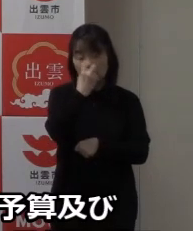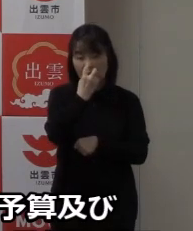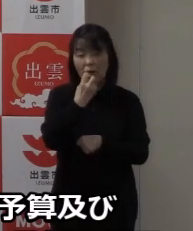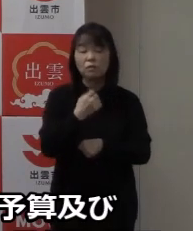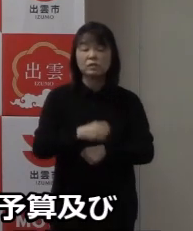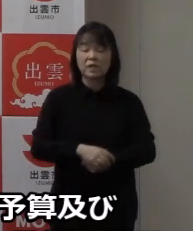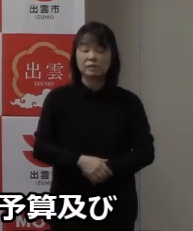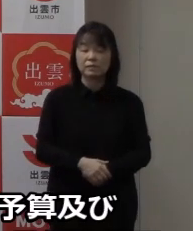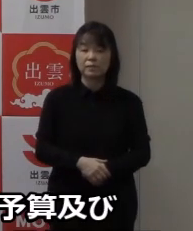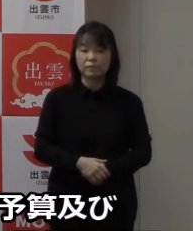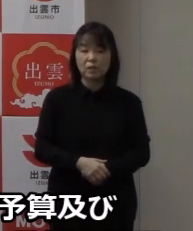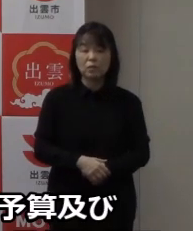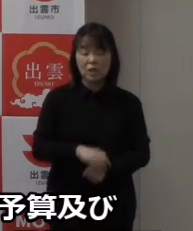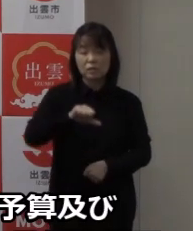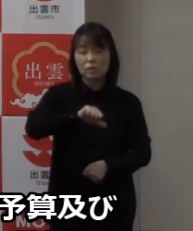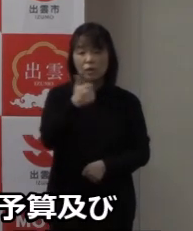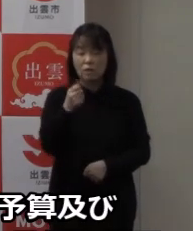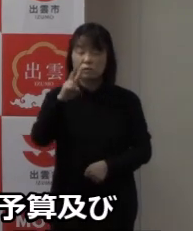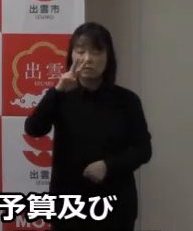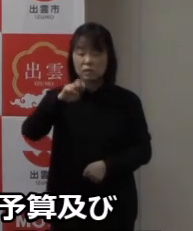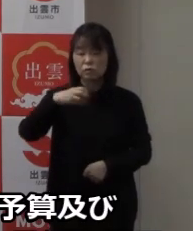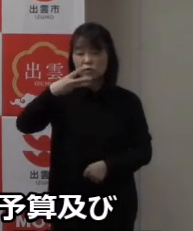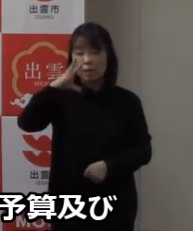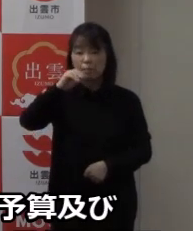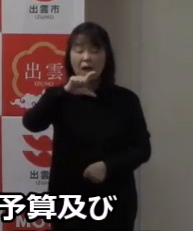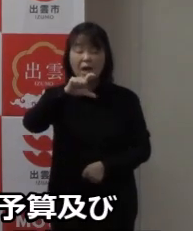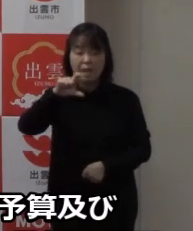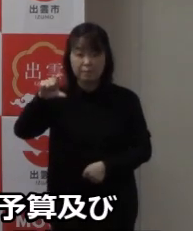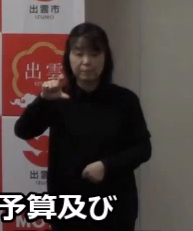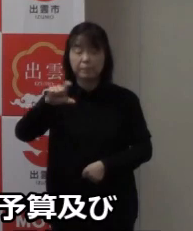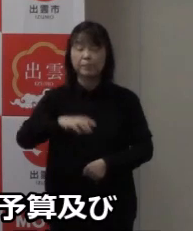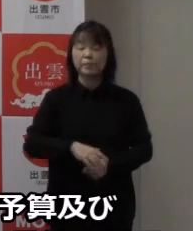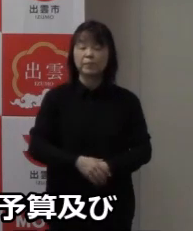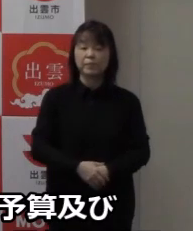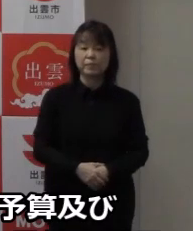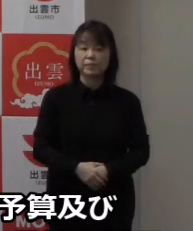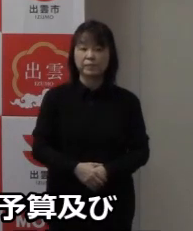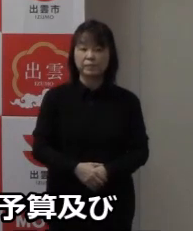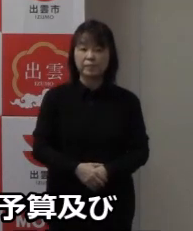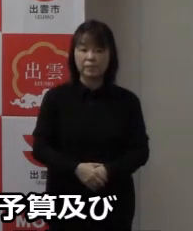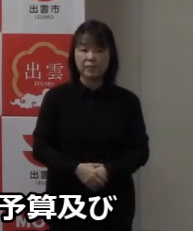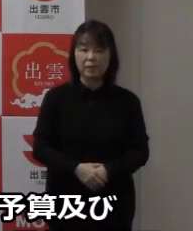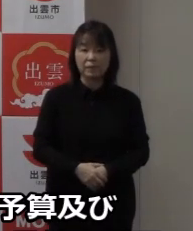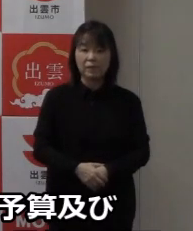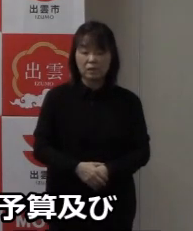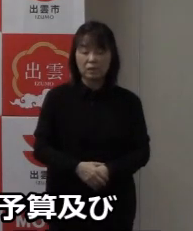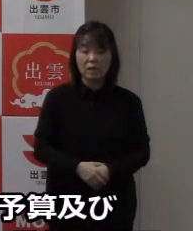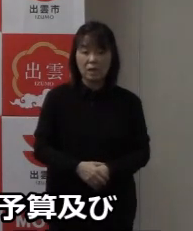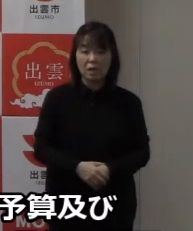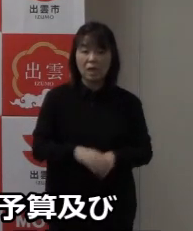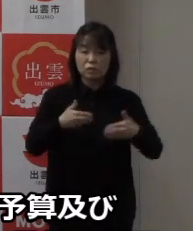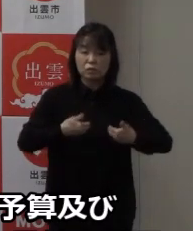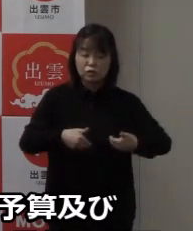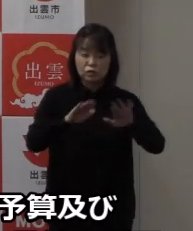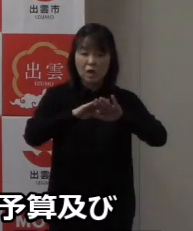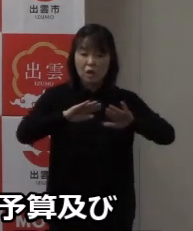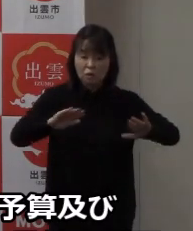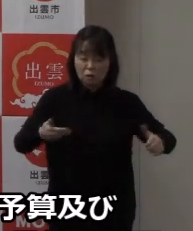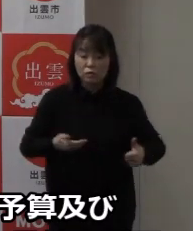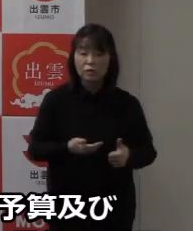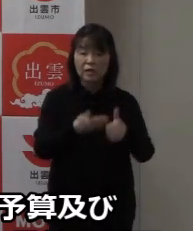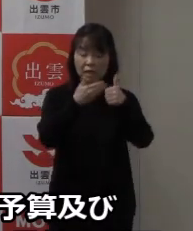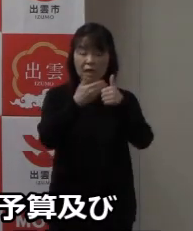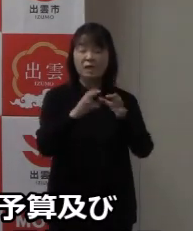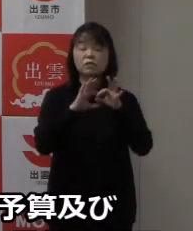ております。これに523万円を計上しています。続いて出産子育てにつきまし